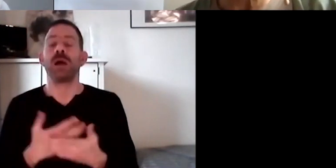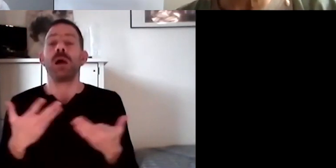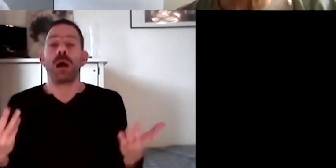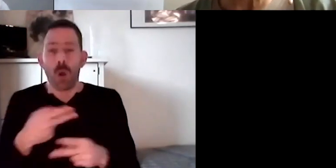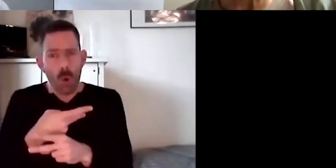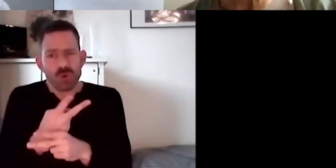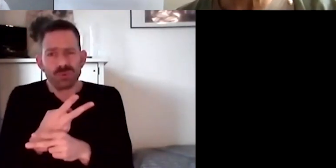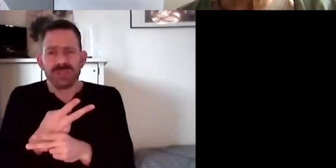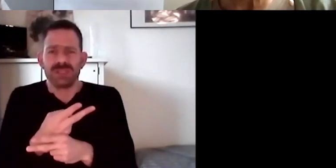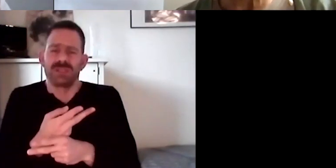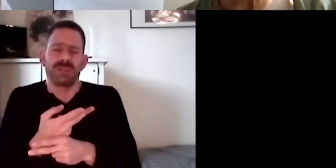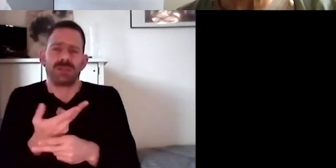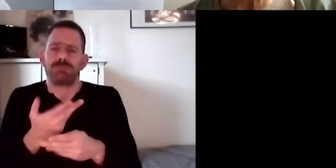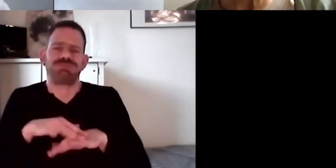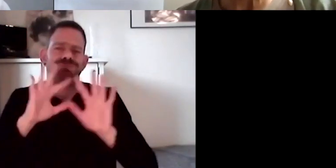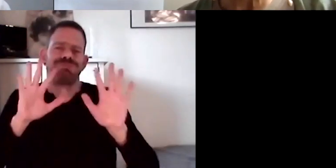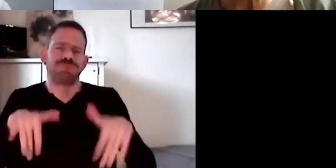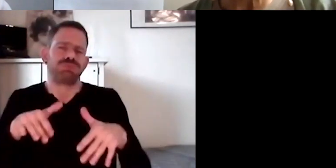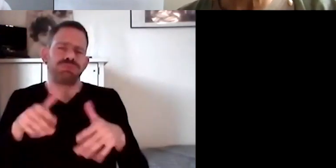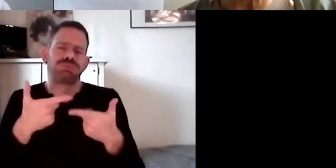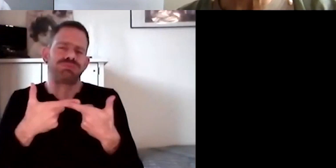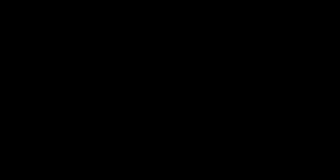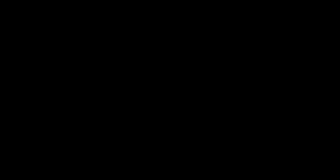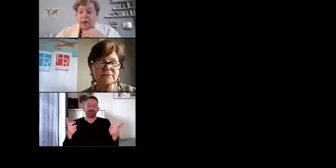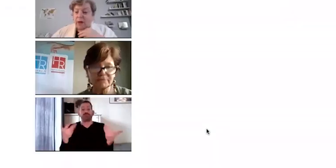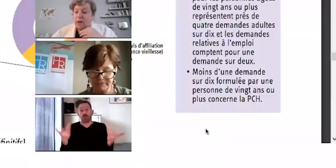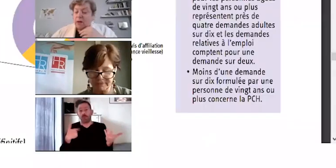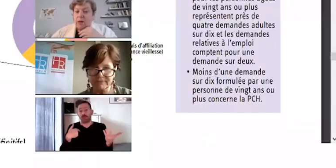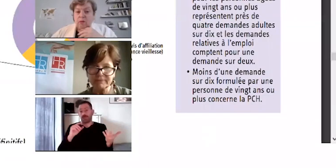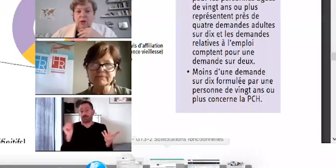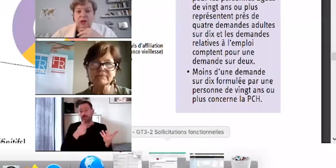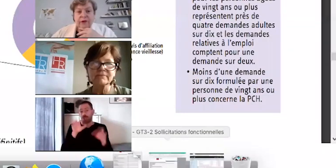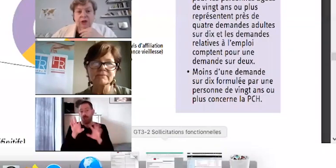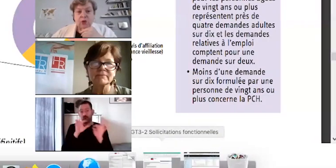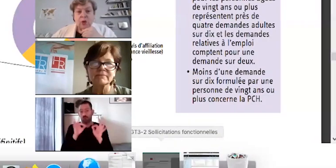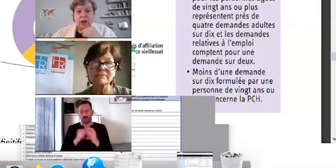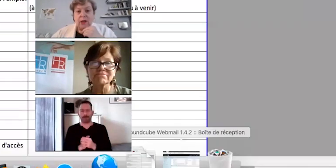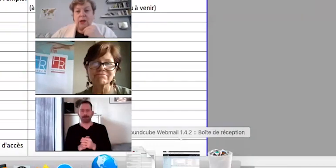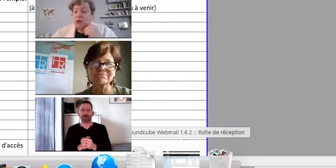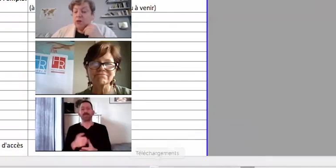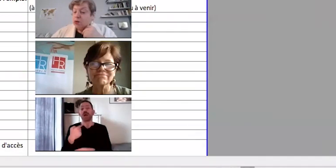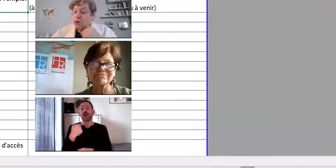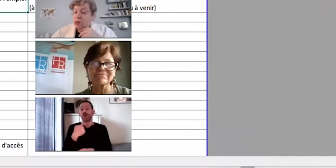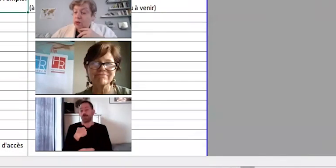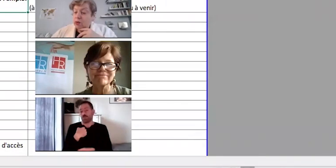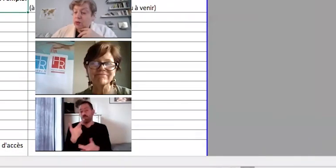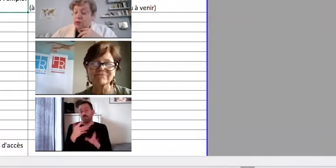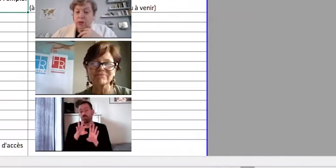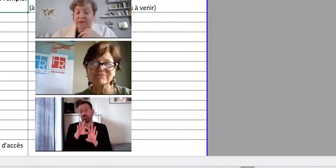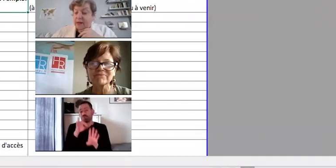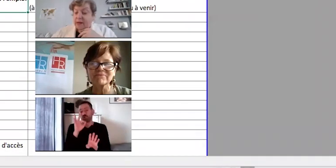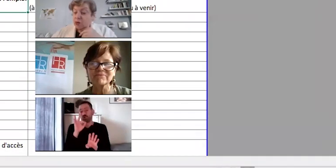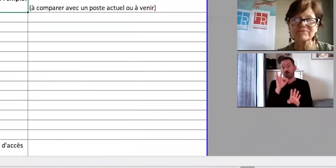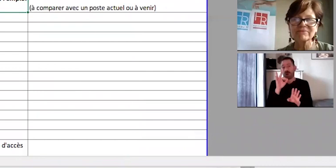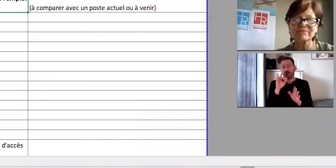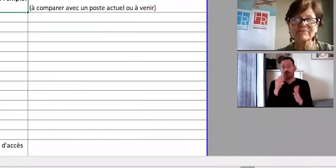en a foultitude. Donc après, on fait des choix. Moi, j'ai fait les choix de